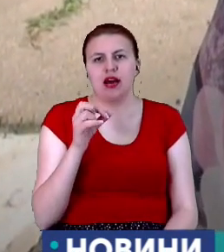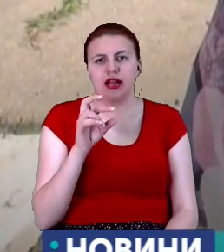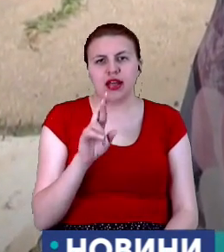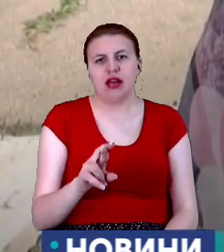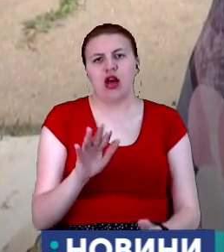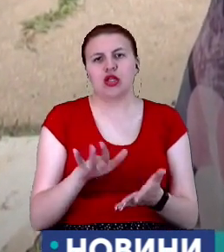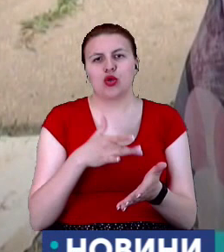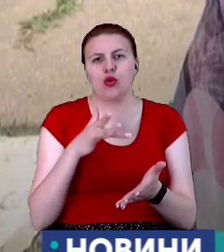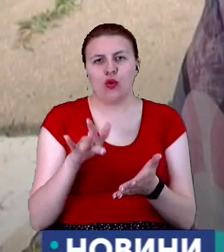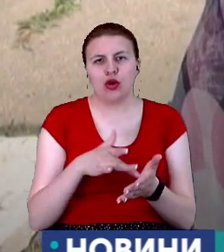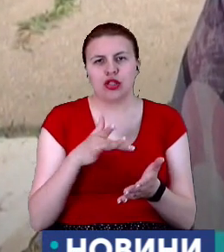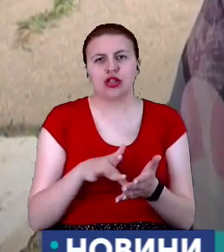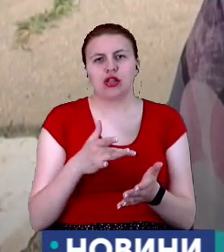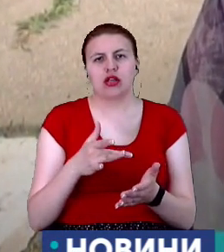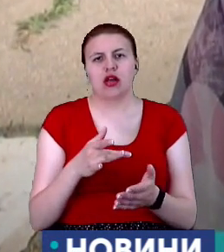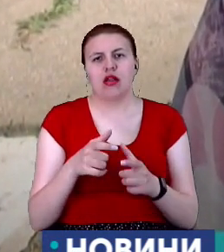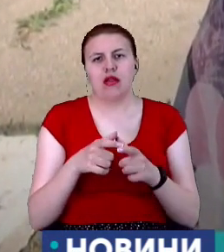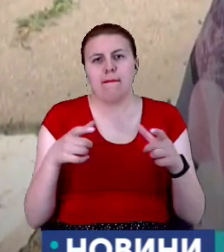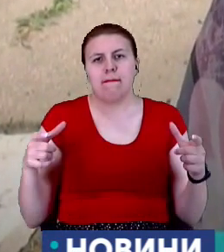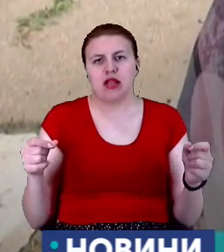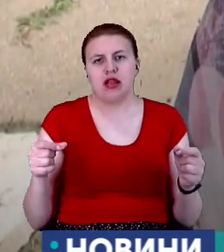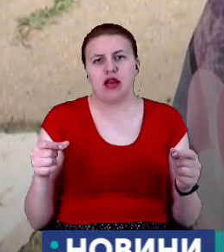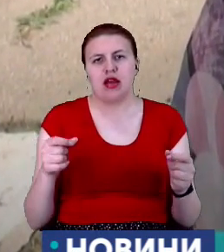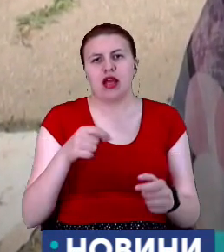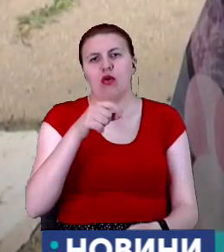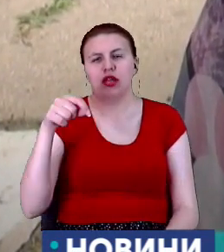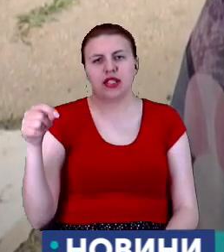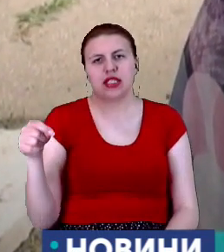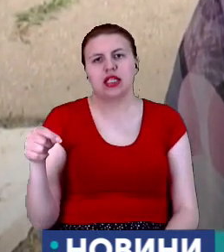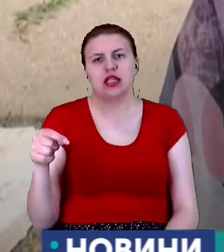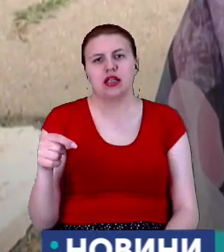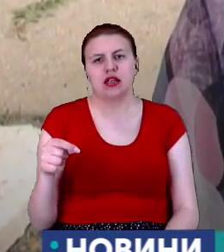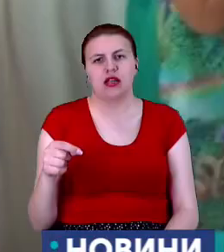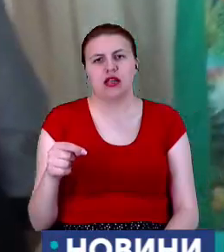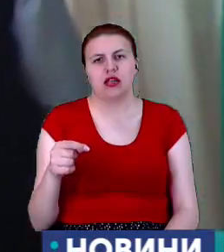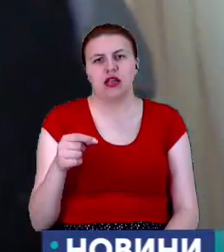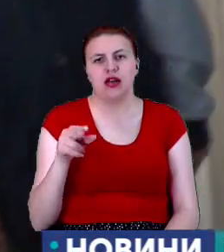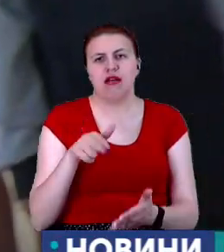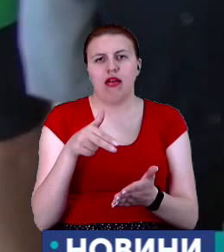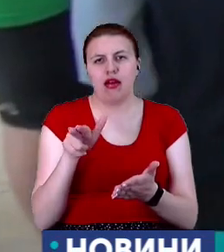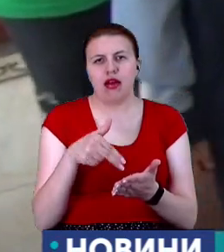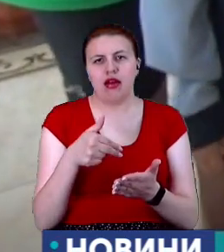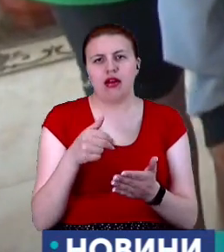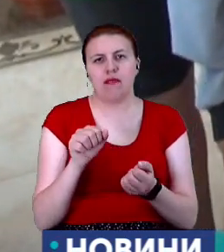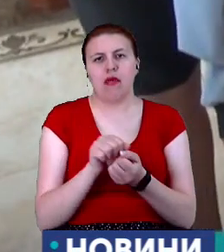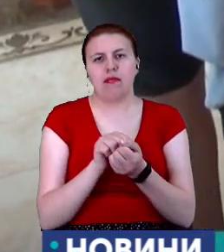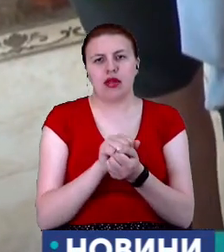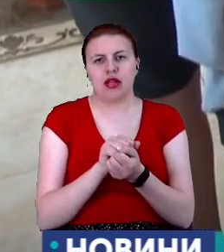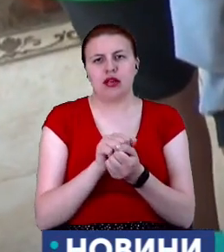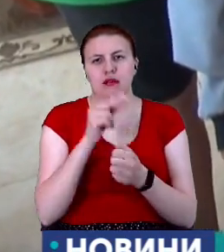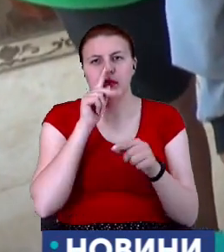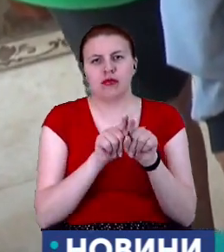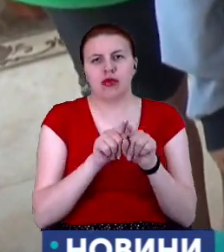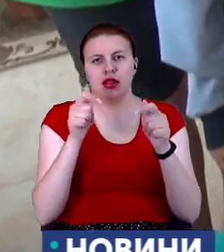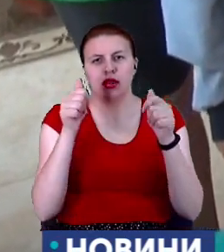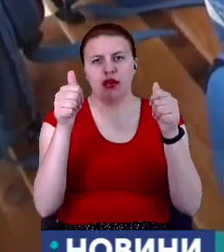зошити, знаходяться пенал, олівці, клей, папір. Подібні набори отримали і першачки у